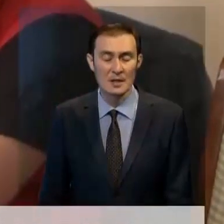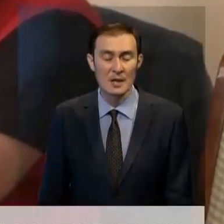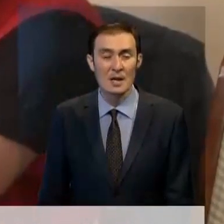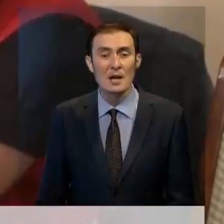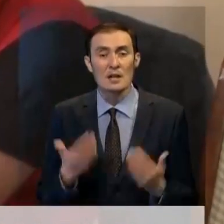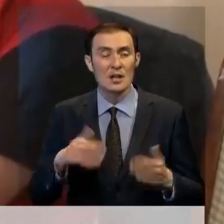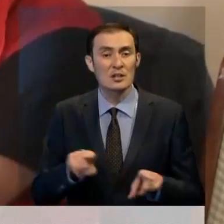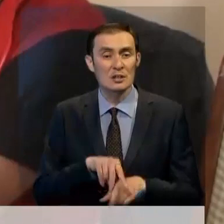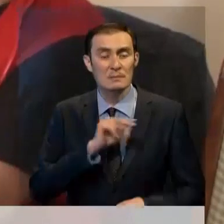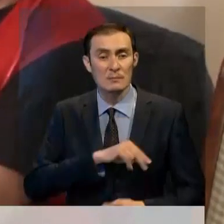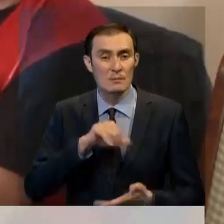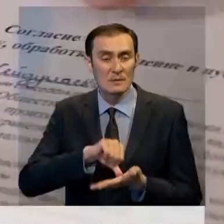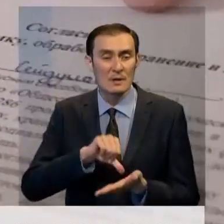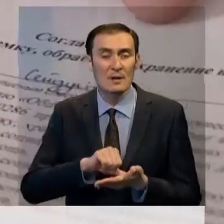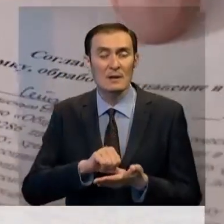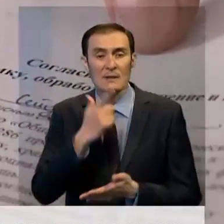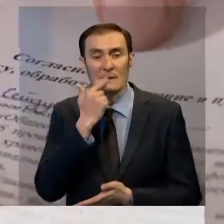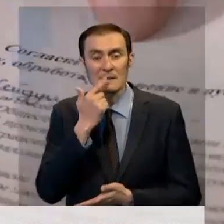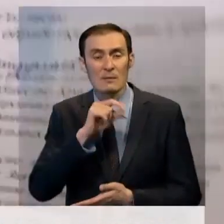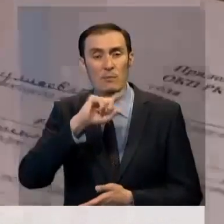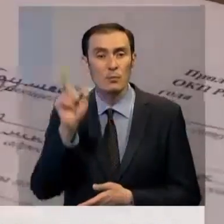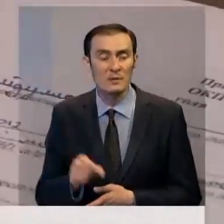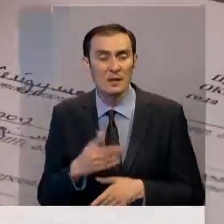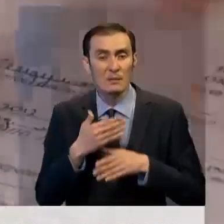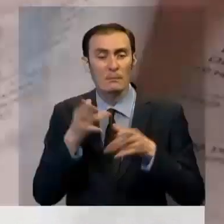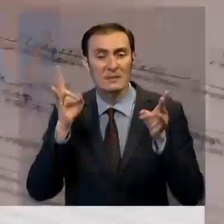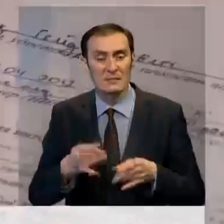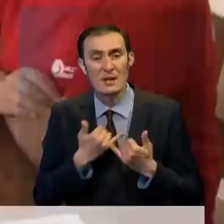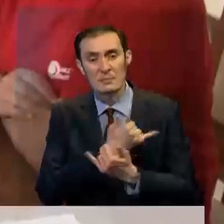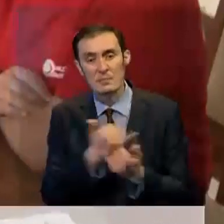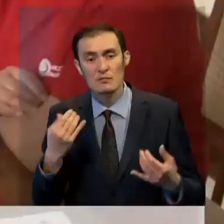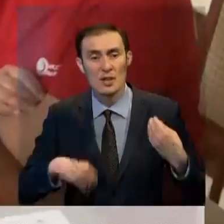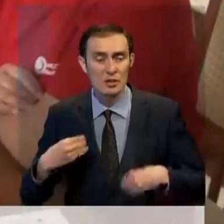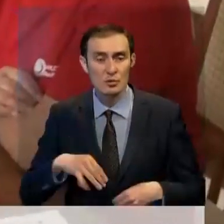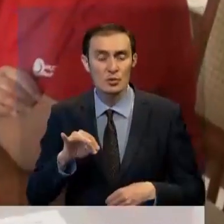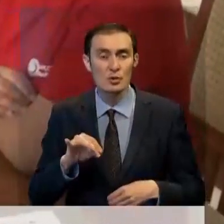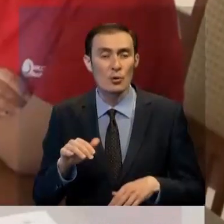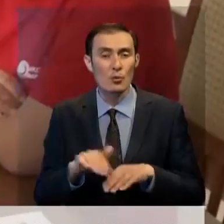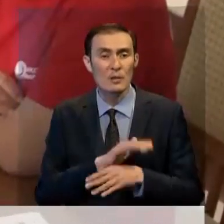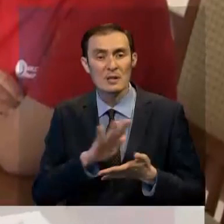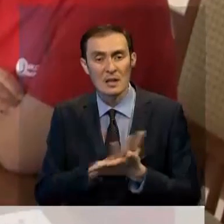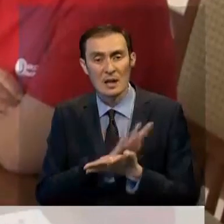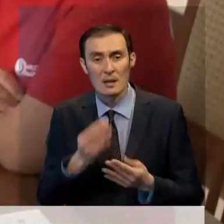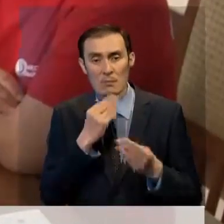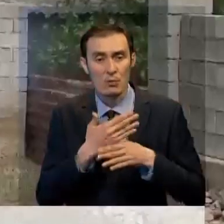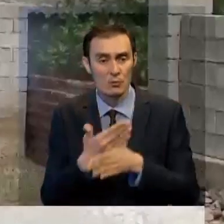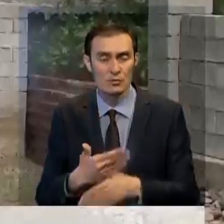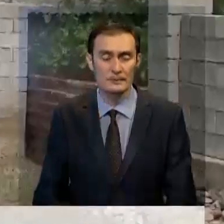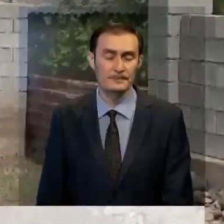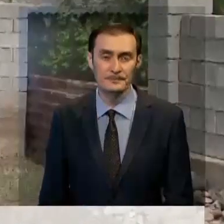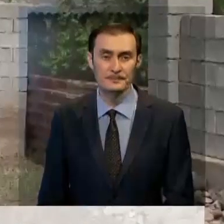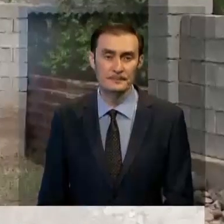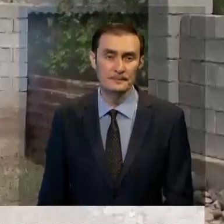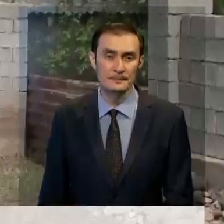работают и представители общества «Красного полумесяца». Пострадавших они обеспечивают одеждой и гуманитарной помощью. Рауль Габитов,